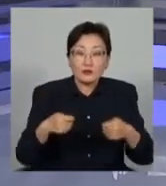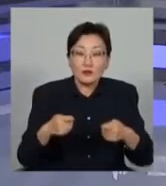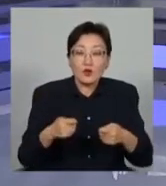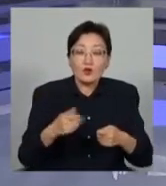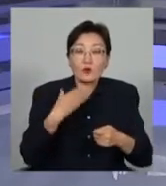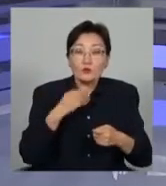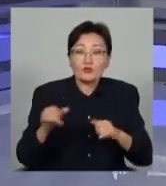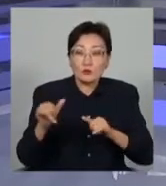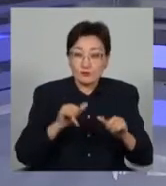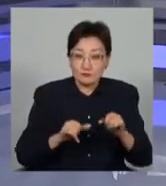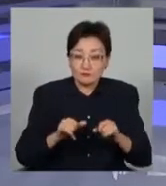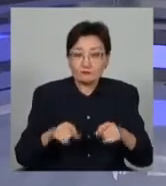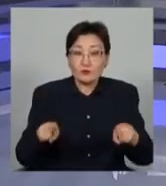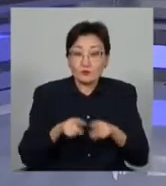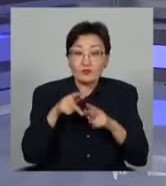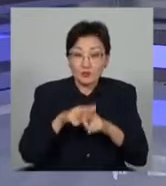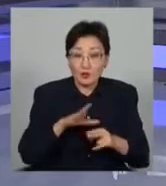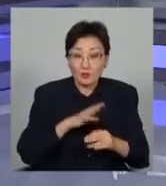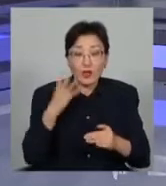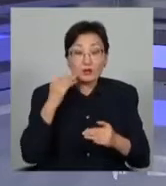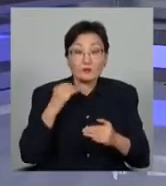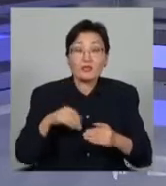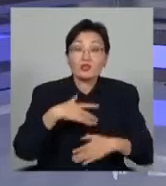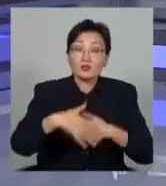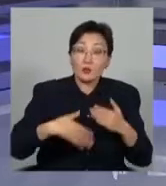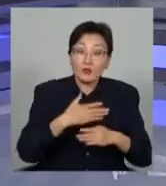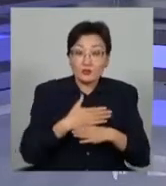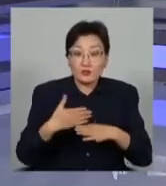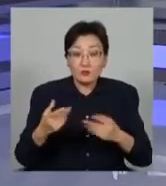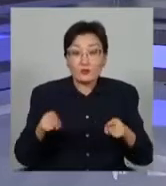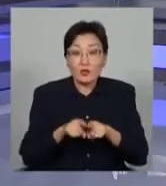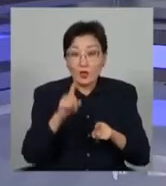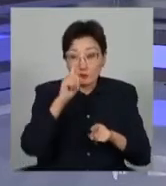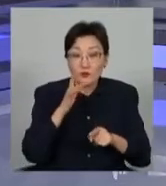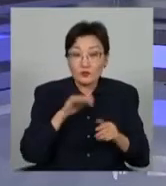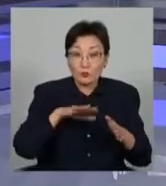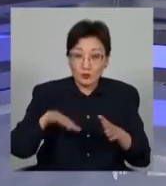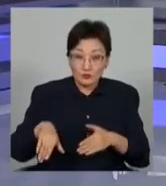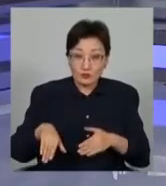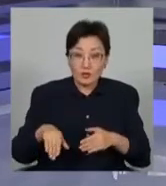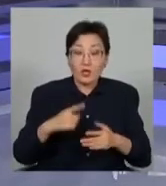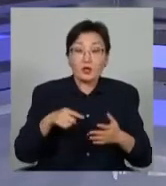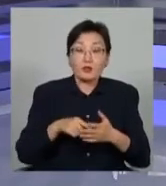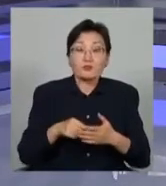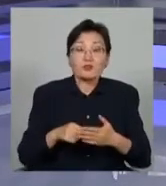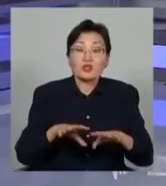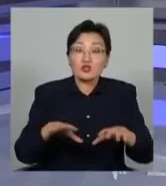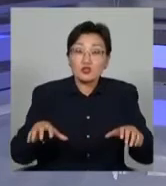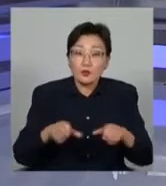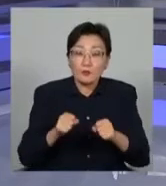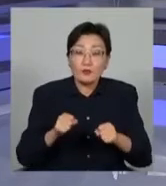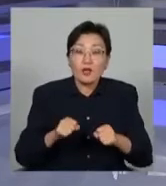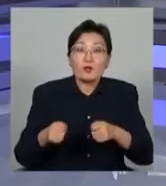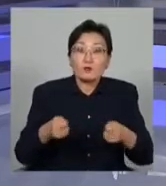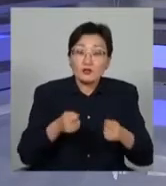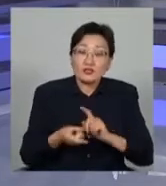қосуға мәжбүрлегенде естідік дейді. Алматыдағы тәртіпсіздіктен бері міне бір айға жуық уақыт өтті. Қалаға жасалған шабуыл мен билікті